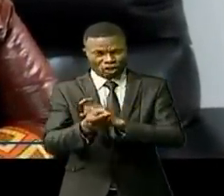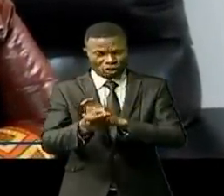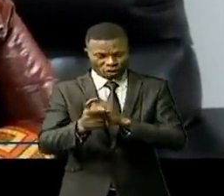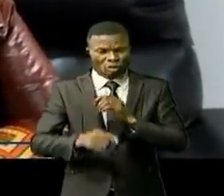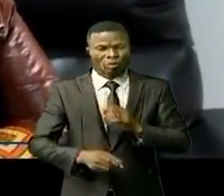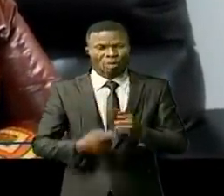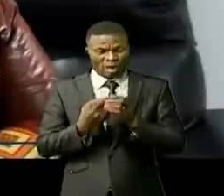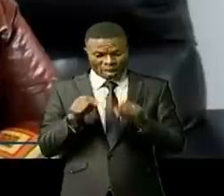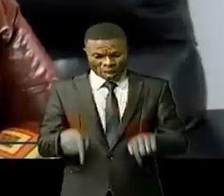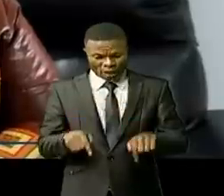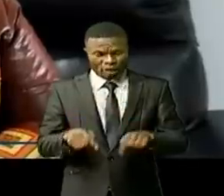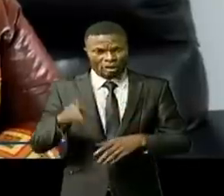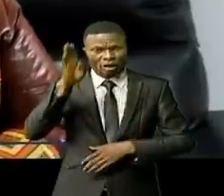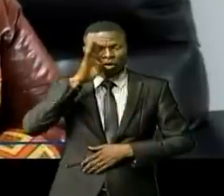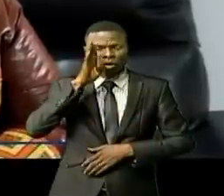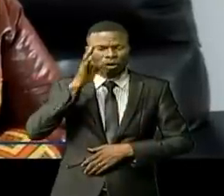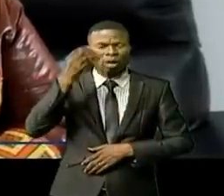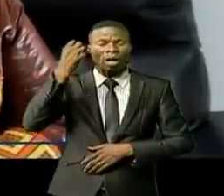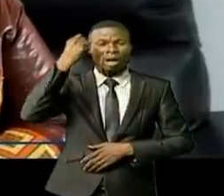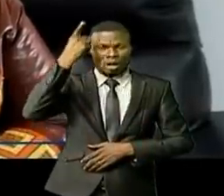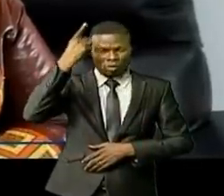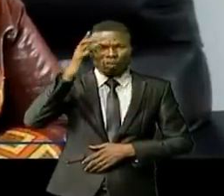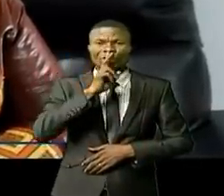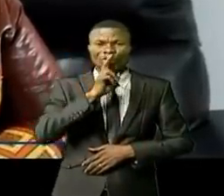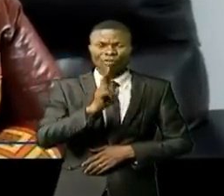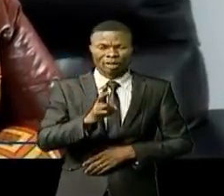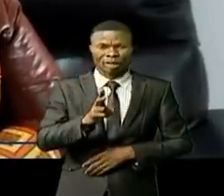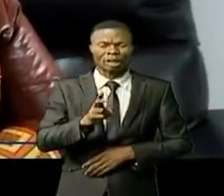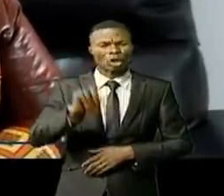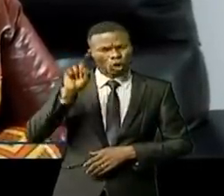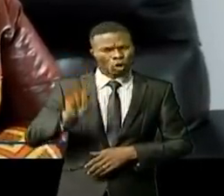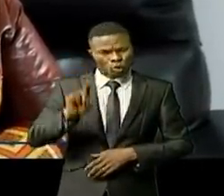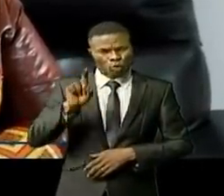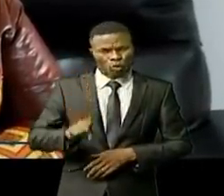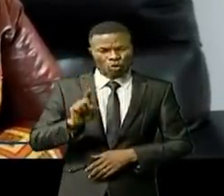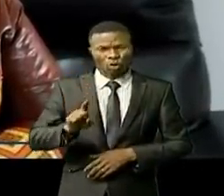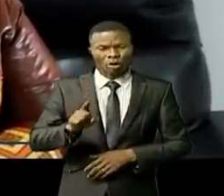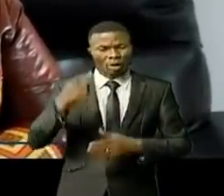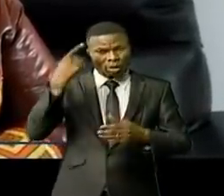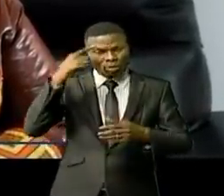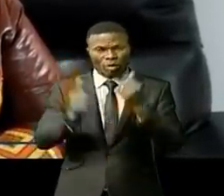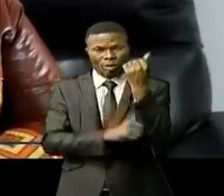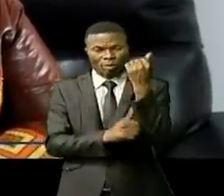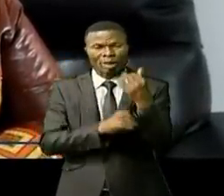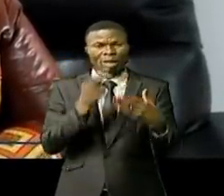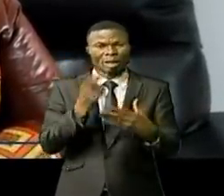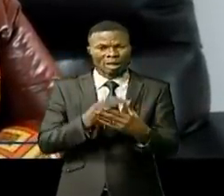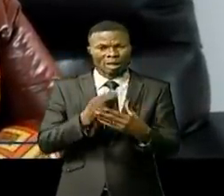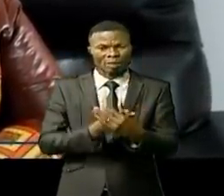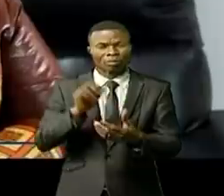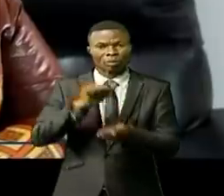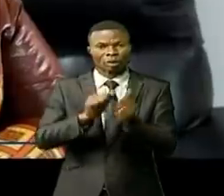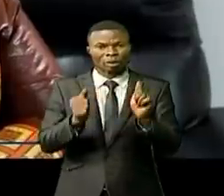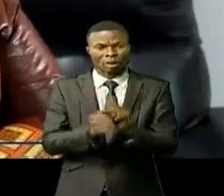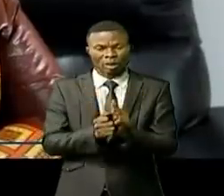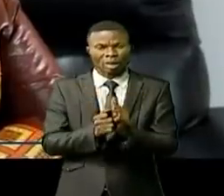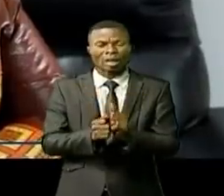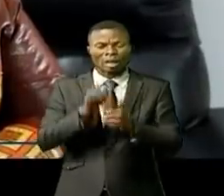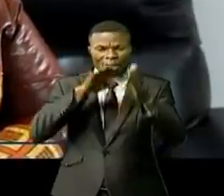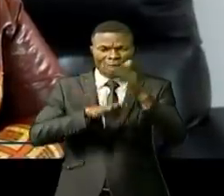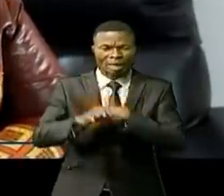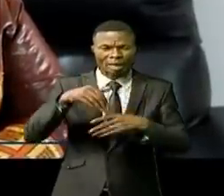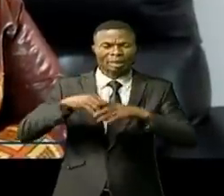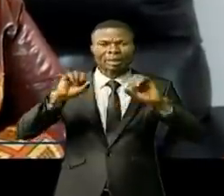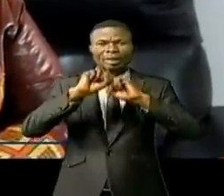chez eux, ils se sont rendus compte que il faut plutôt pour les personnes avec handicap dans le cadre de leur inclusion